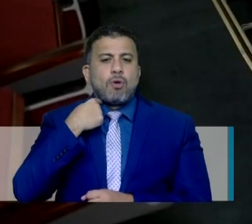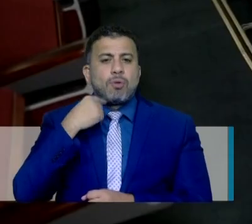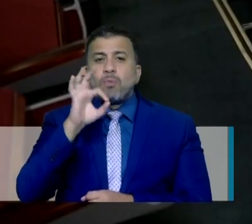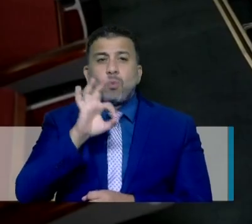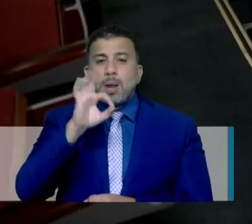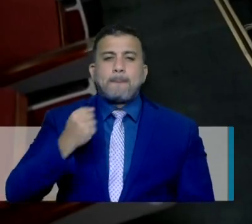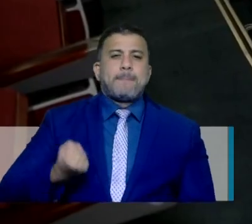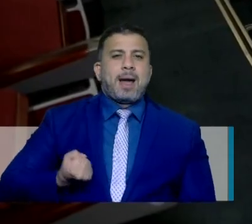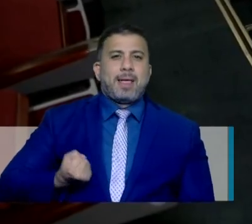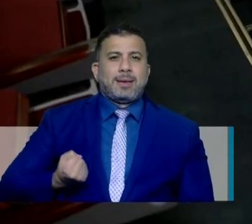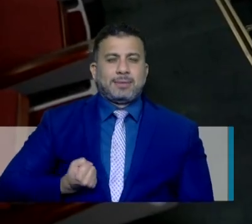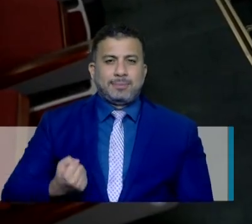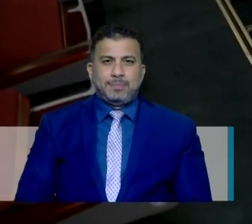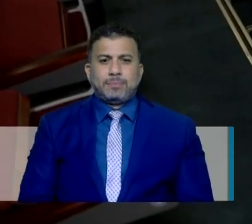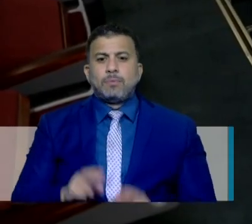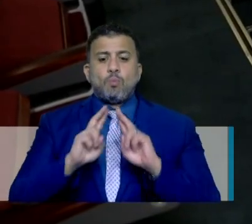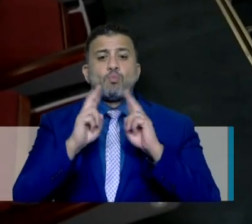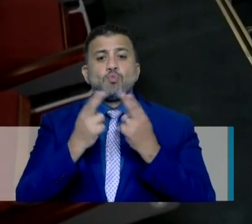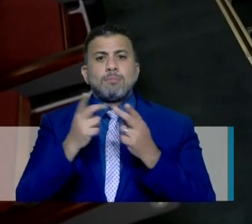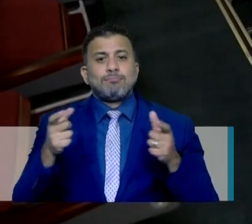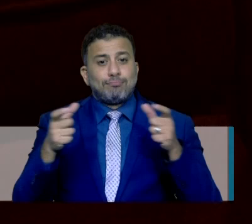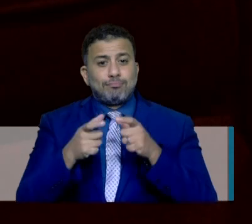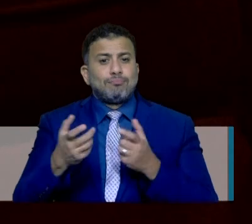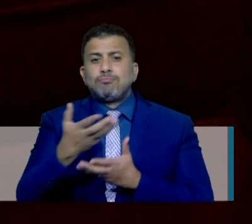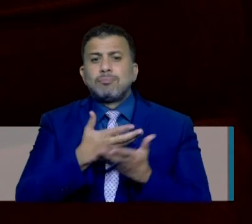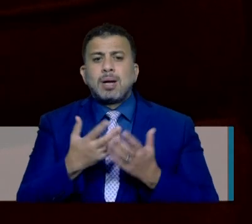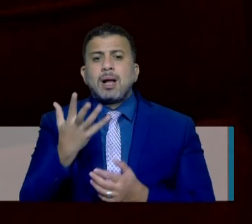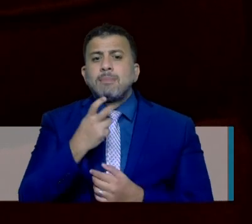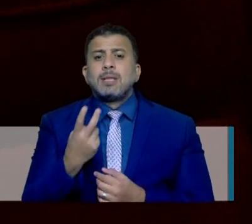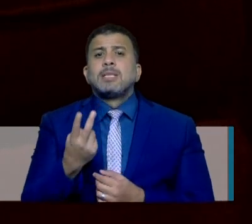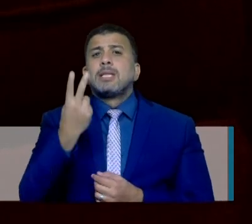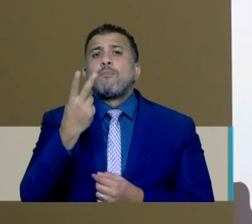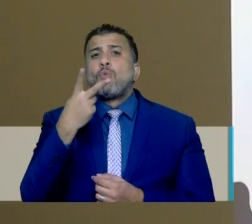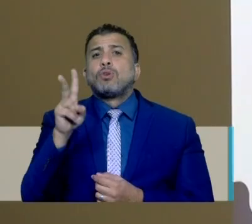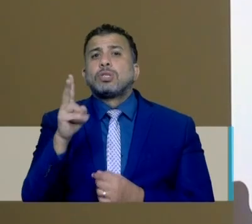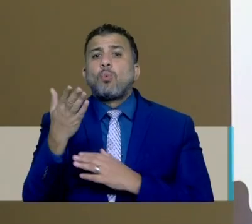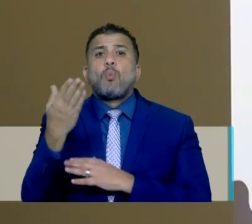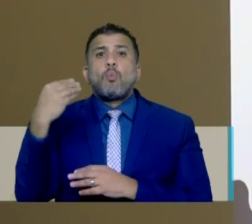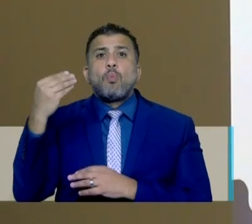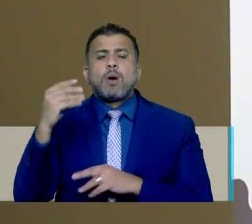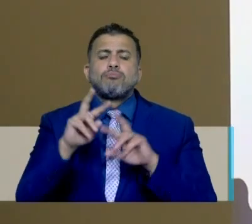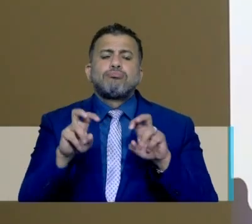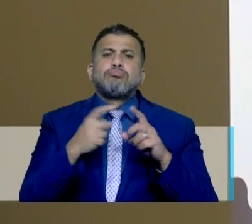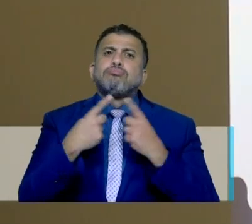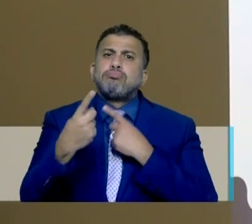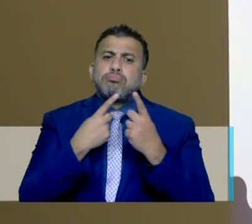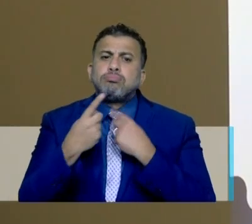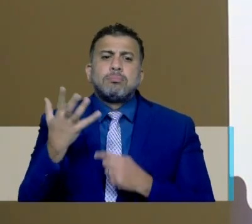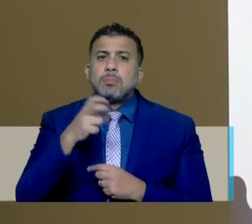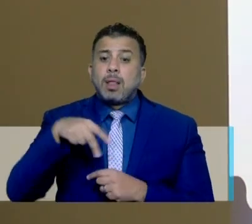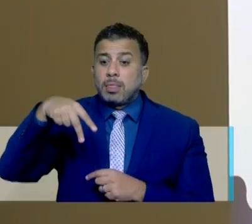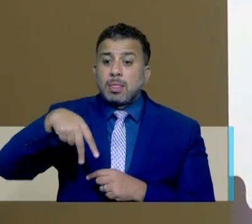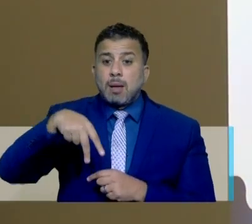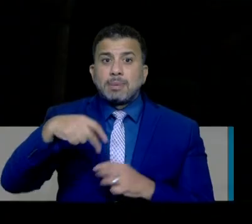في مملكه البحرين المؤتمر يناقش ايضا اكثر من 27 ورقه بحثيه ويقدم ثمانيه